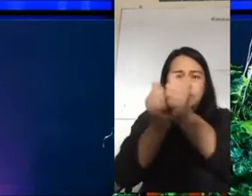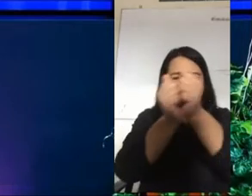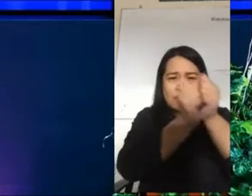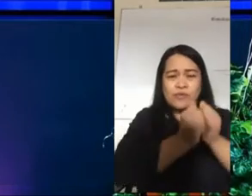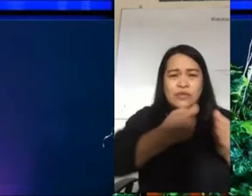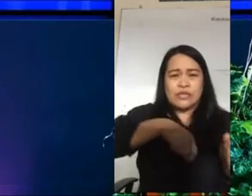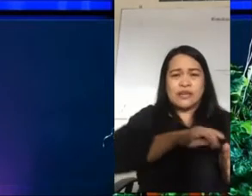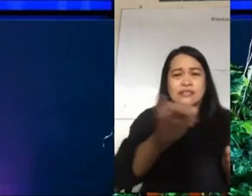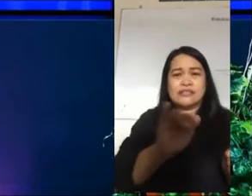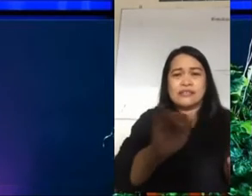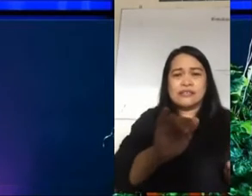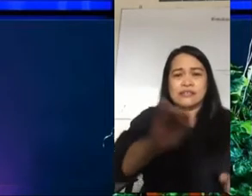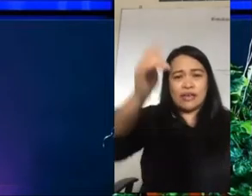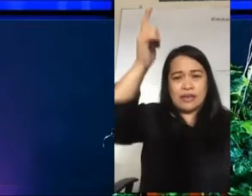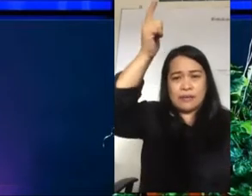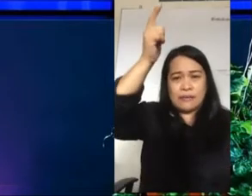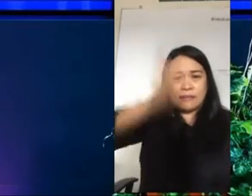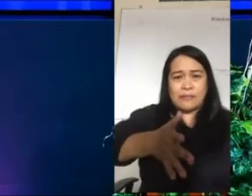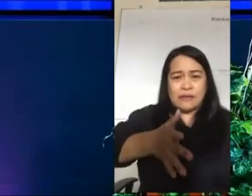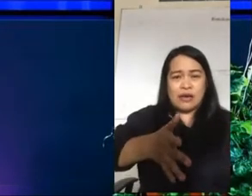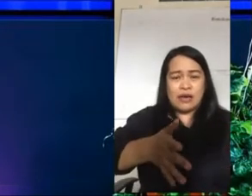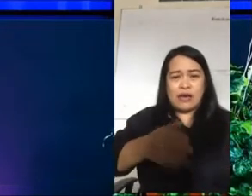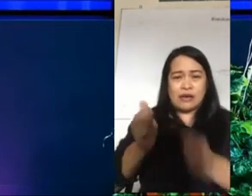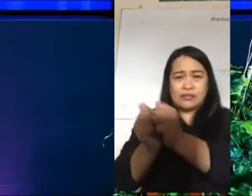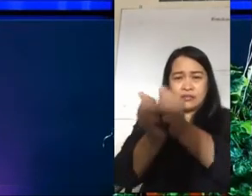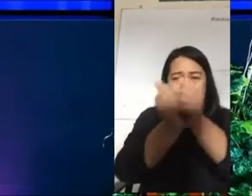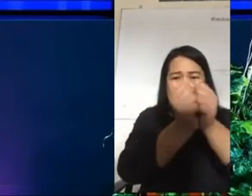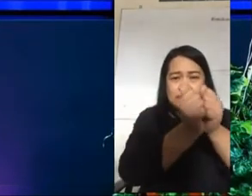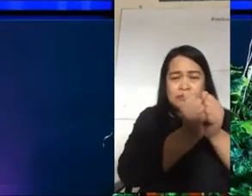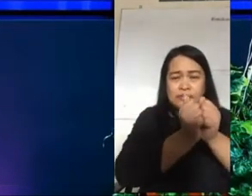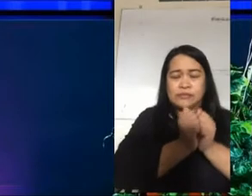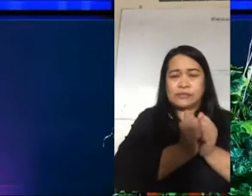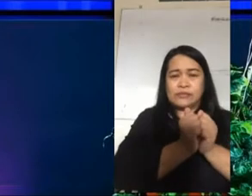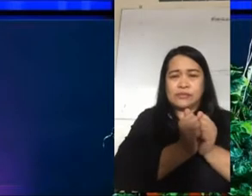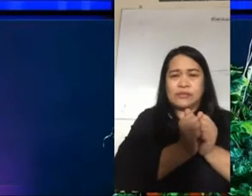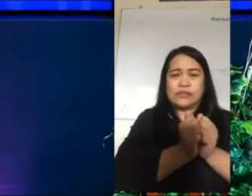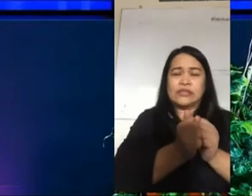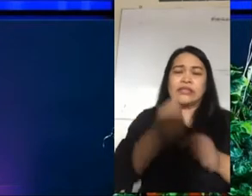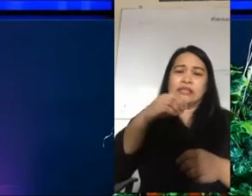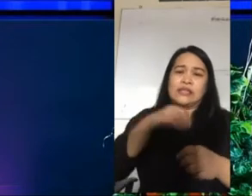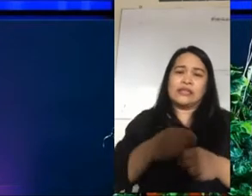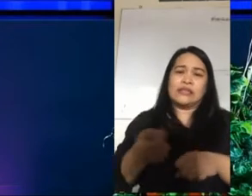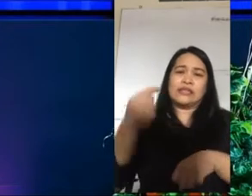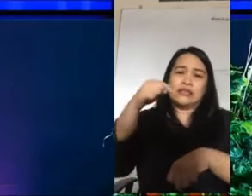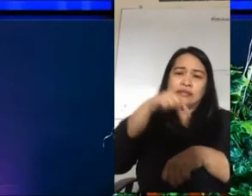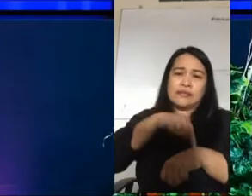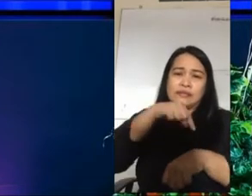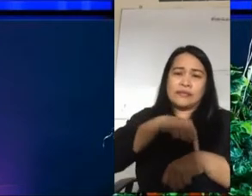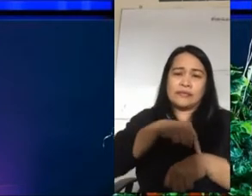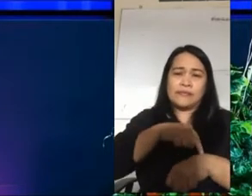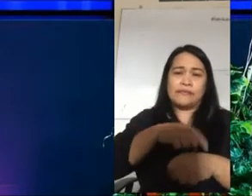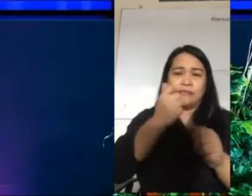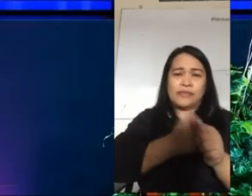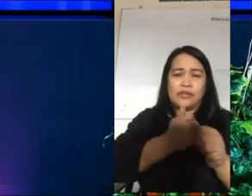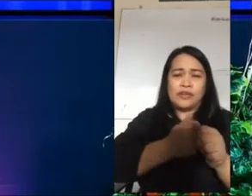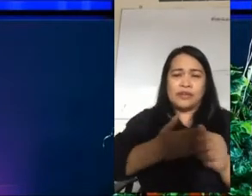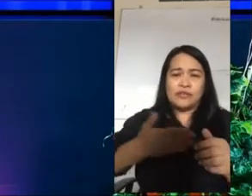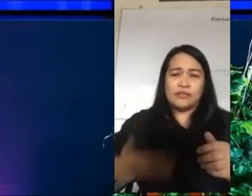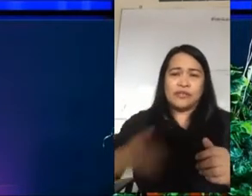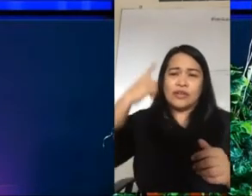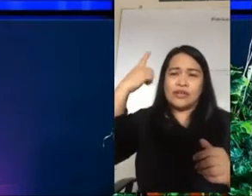God na kasama mo at kasama ko sa oras na ito. Everything He had told us